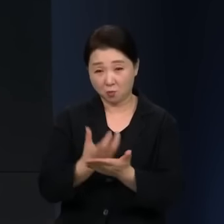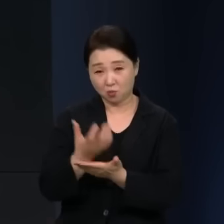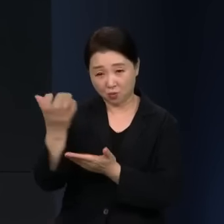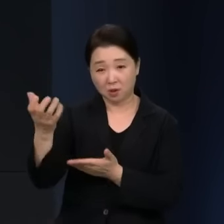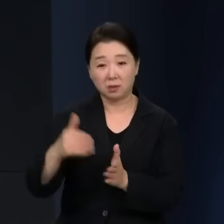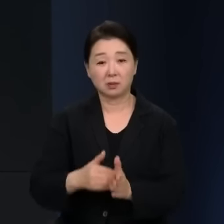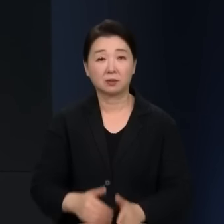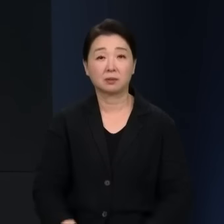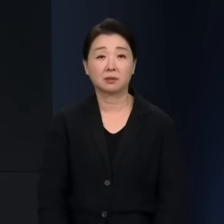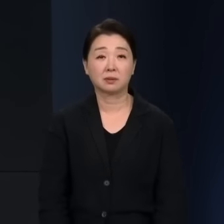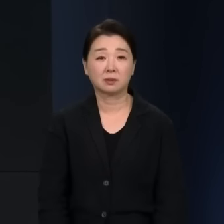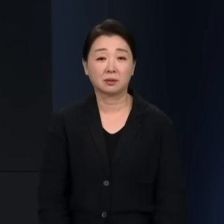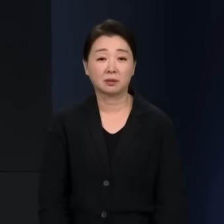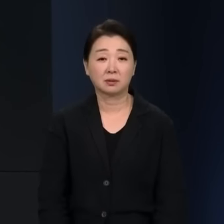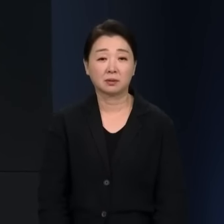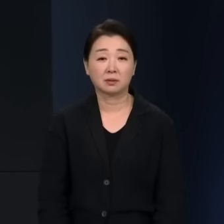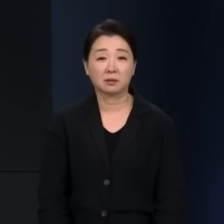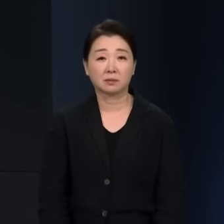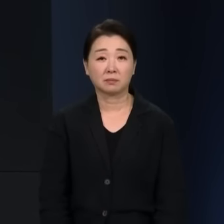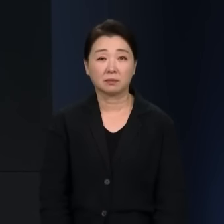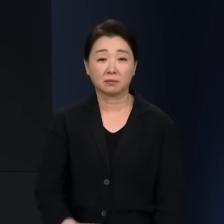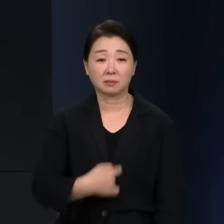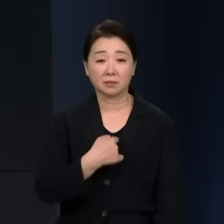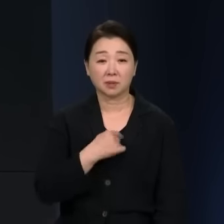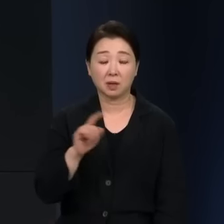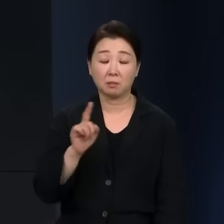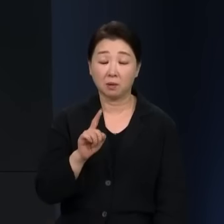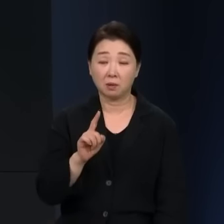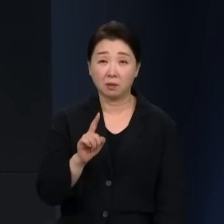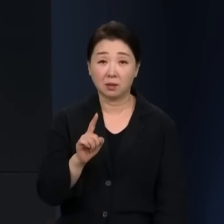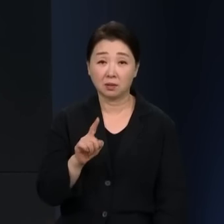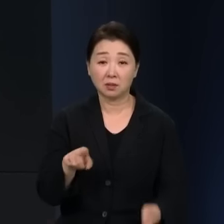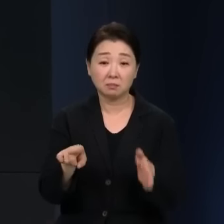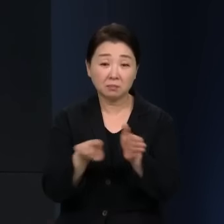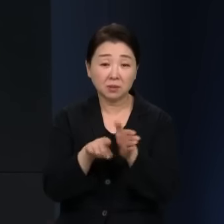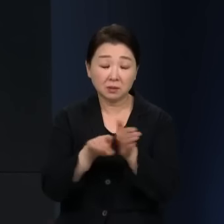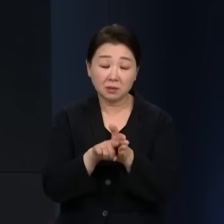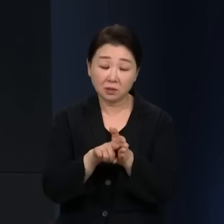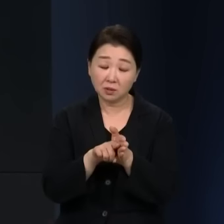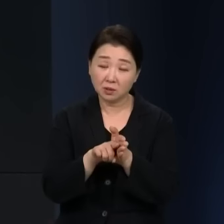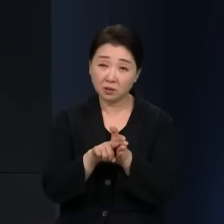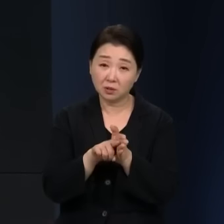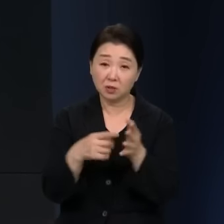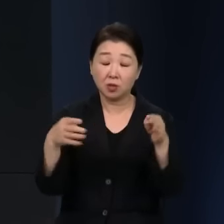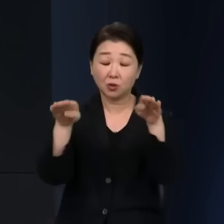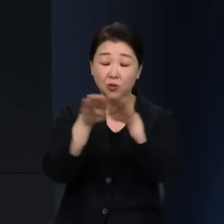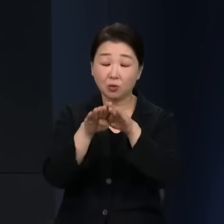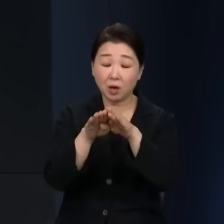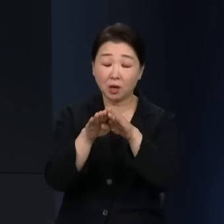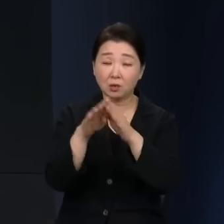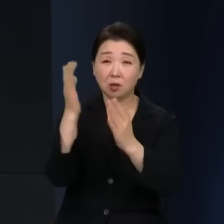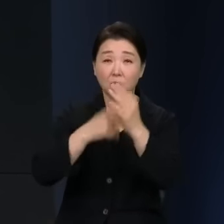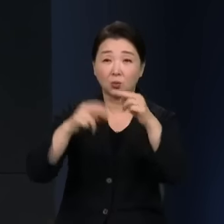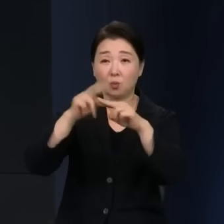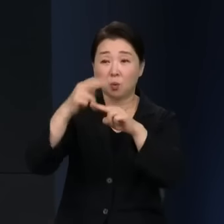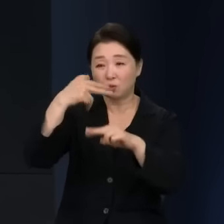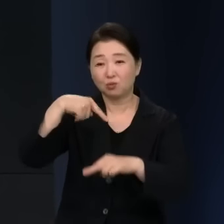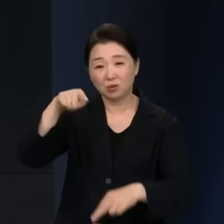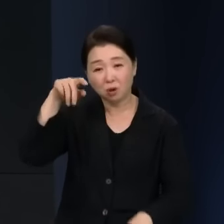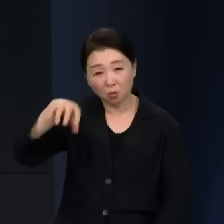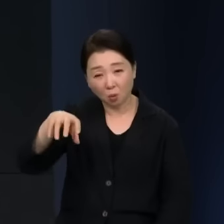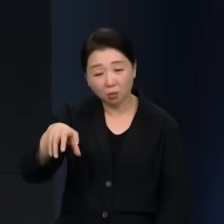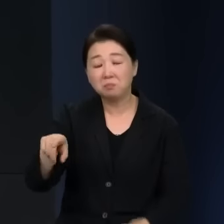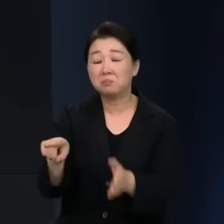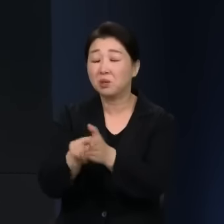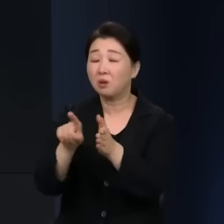제출했습니다 근데 이제 저는 공 지금은 믿을 수 있는 기관이 전 공수처 밖에 없다고 생각을 했는데 그래서 제출 한